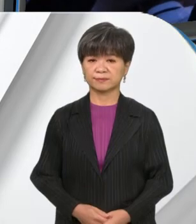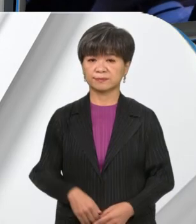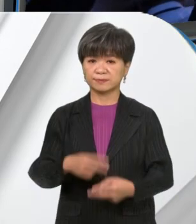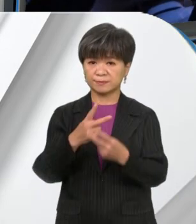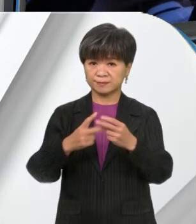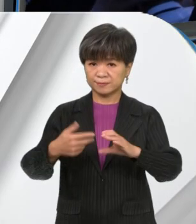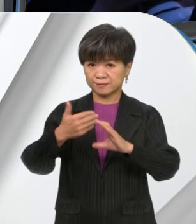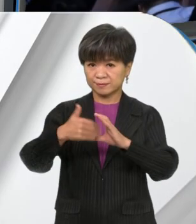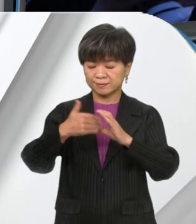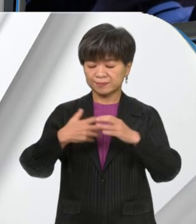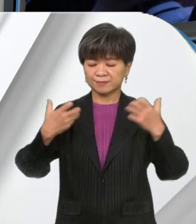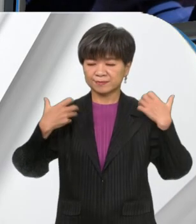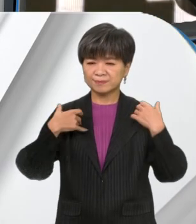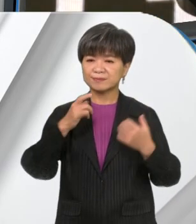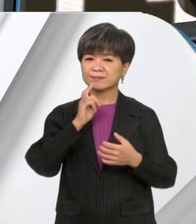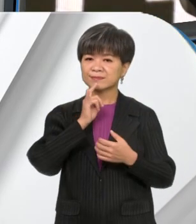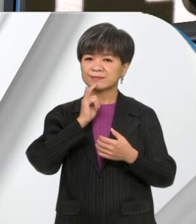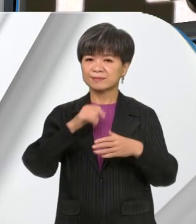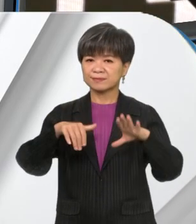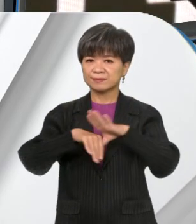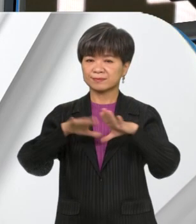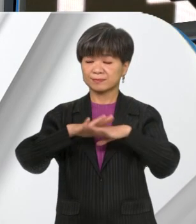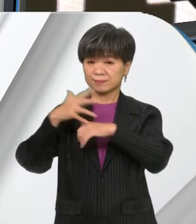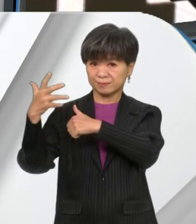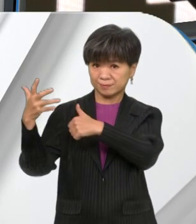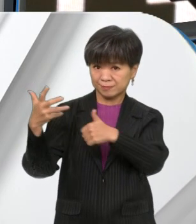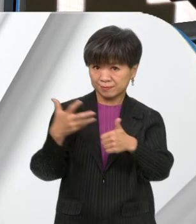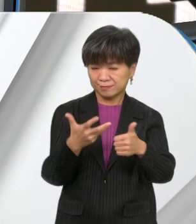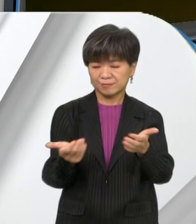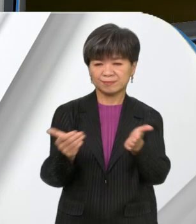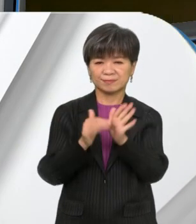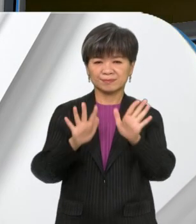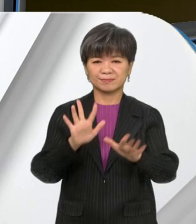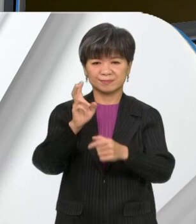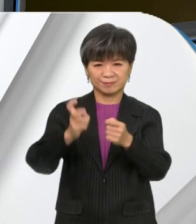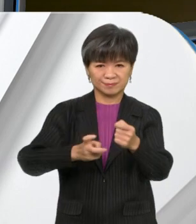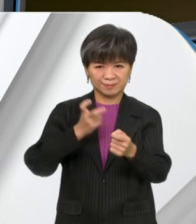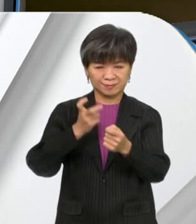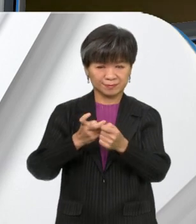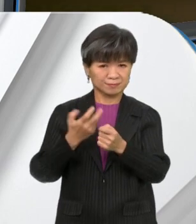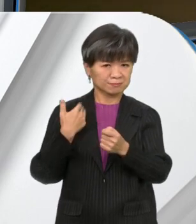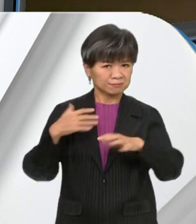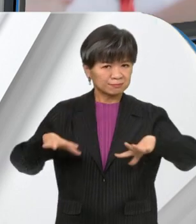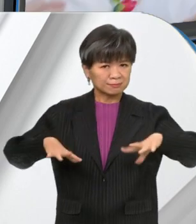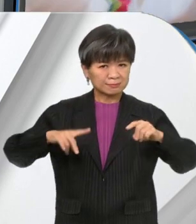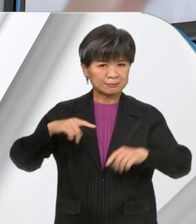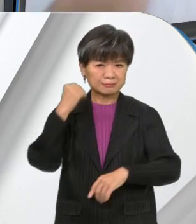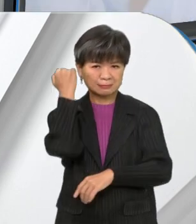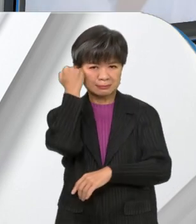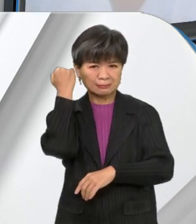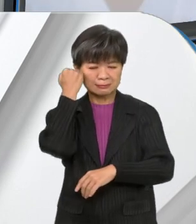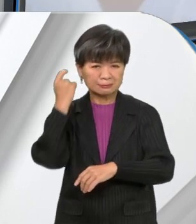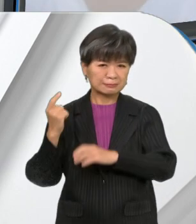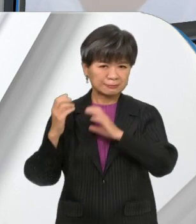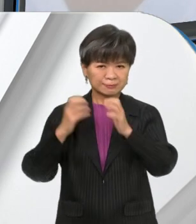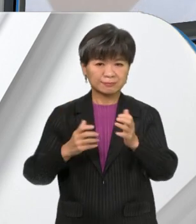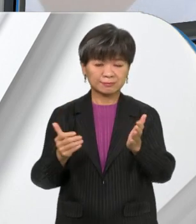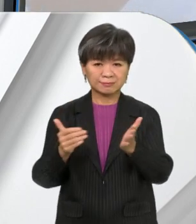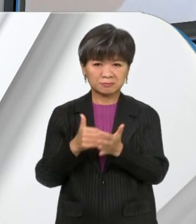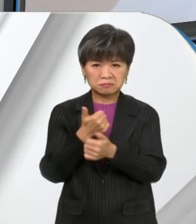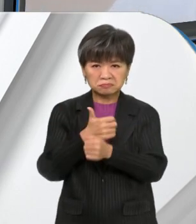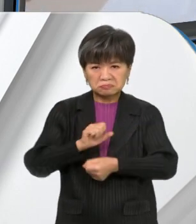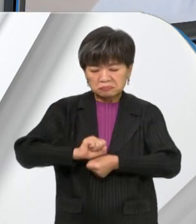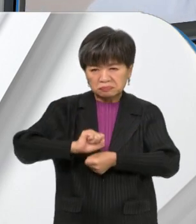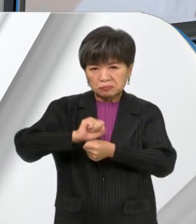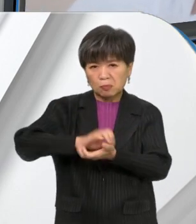三万川市一年老文化界客家天师二十年嘞，从一开始从辛苦个开拓到累积经